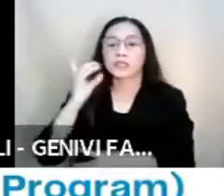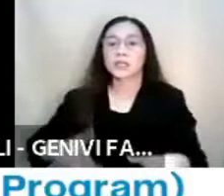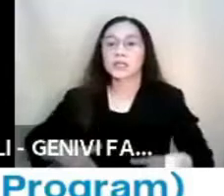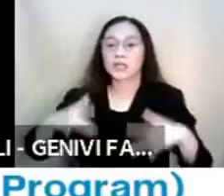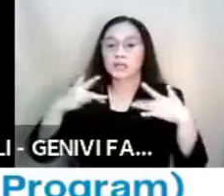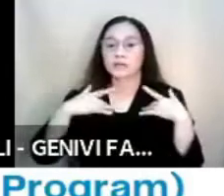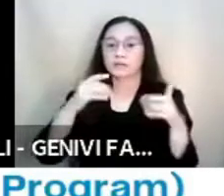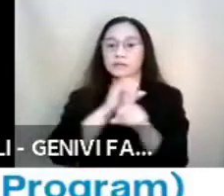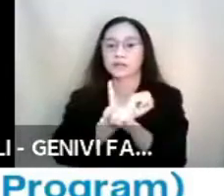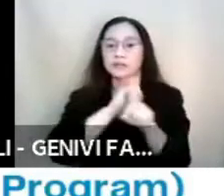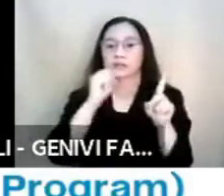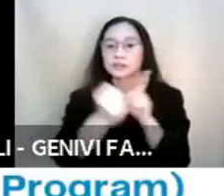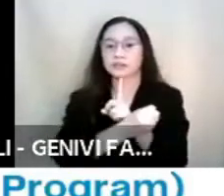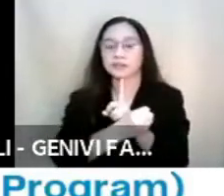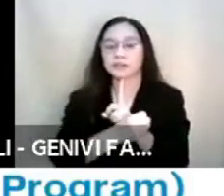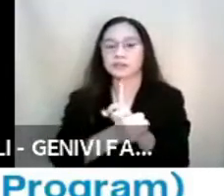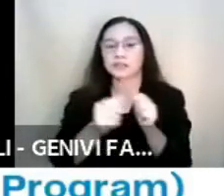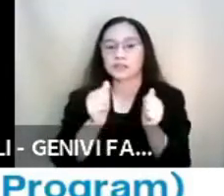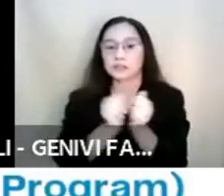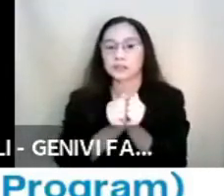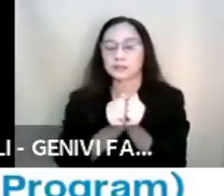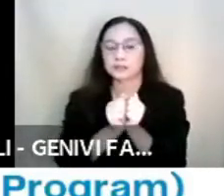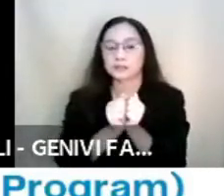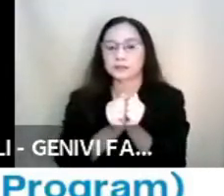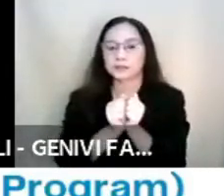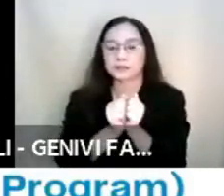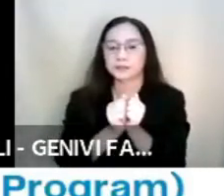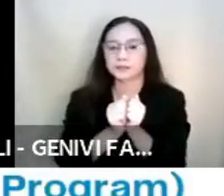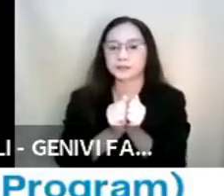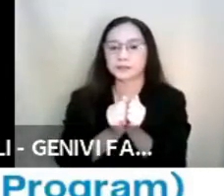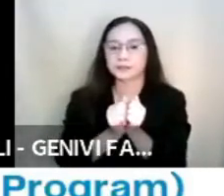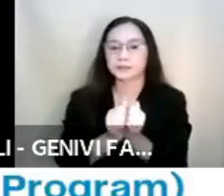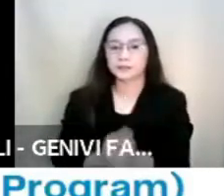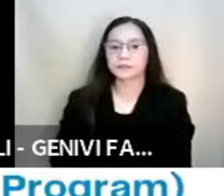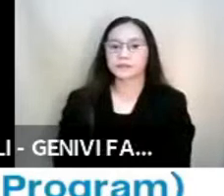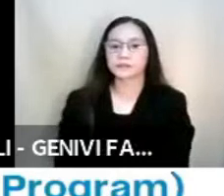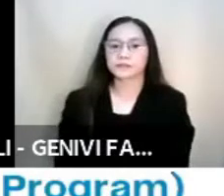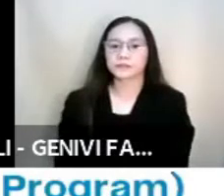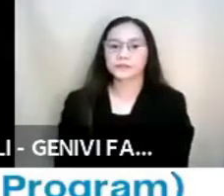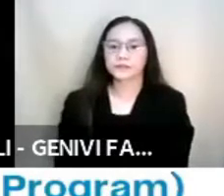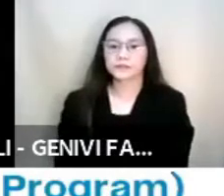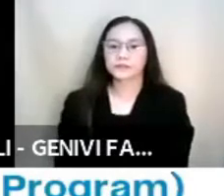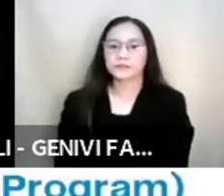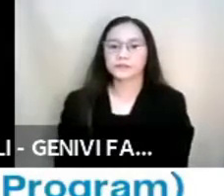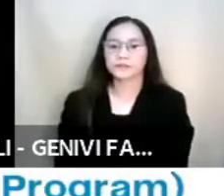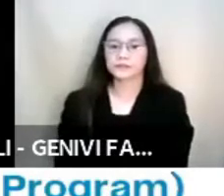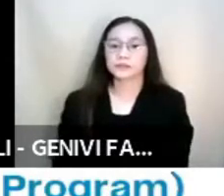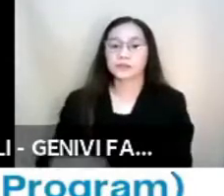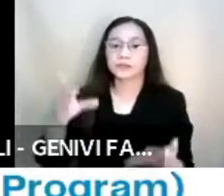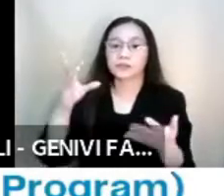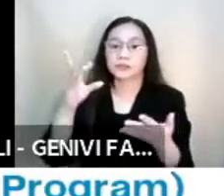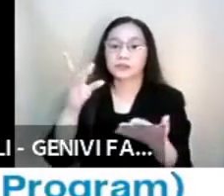So kasama dyan yung it's really designed, when we talk